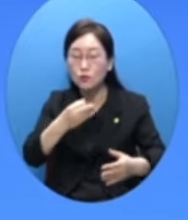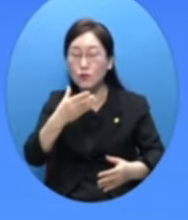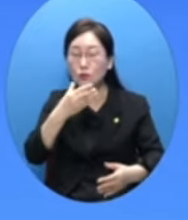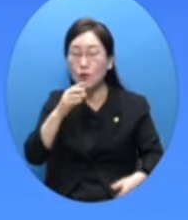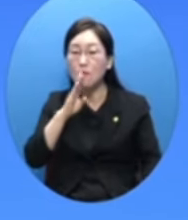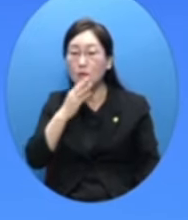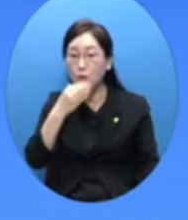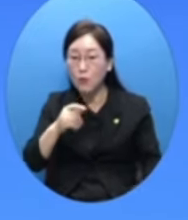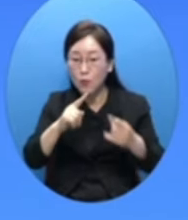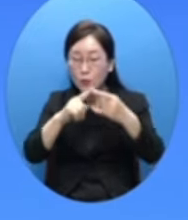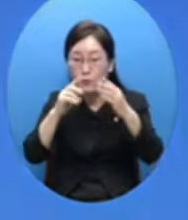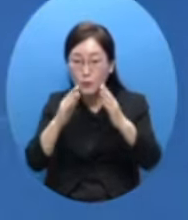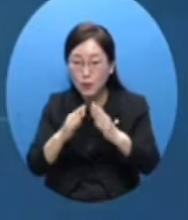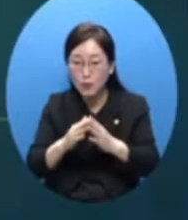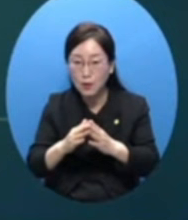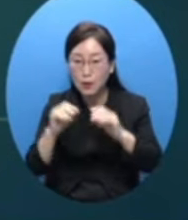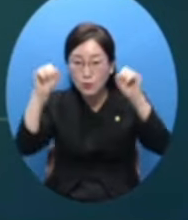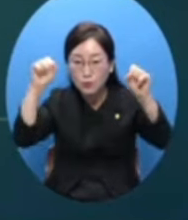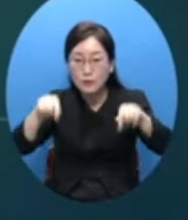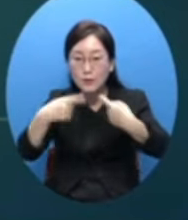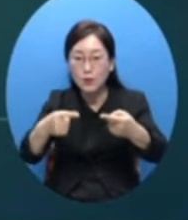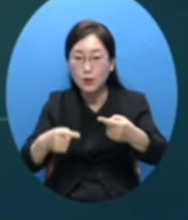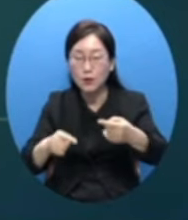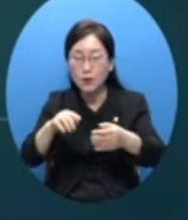전세계 교인이 6억 8천만 명입니다.